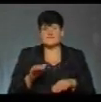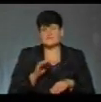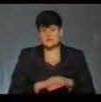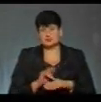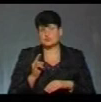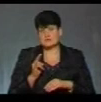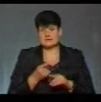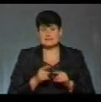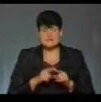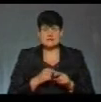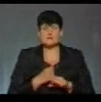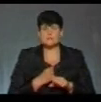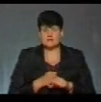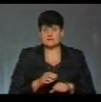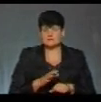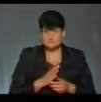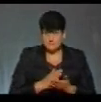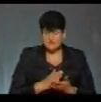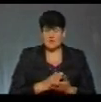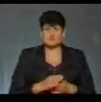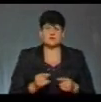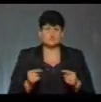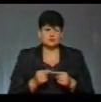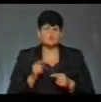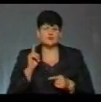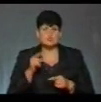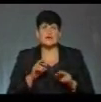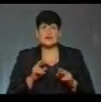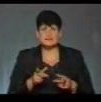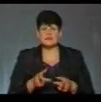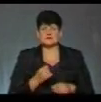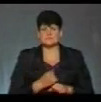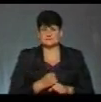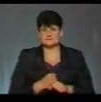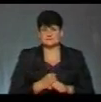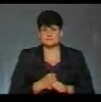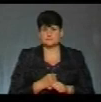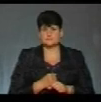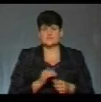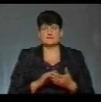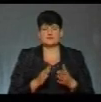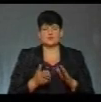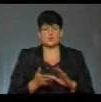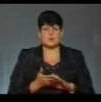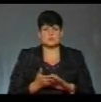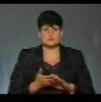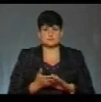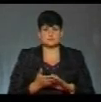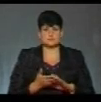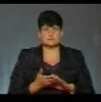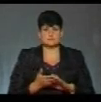дитина навіть це вчинила, але якщо вона буде чітко знати, як діяти в ситуаціях,